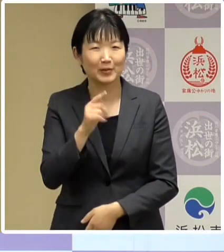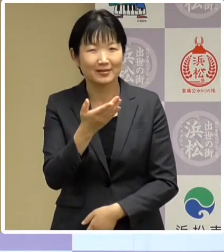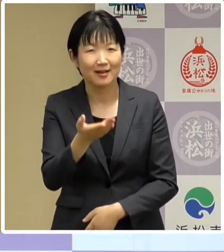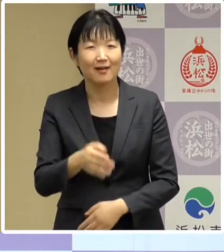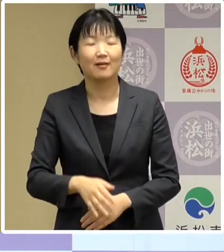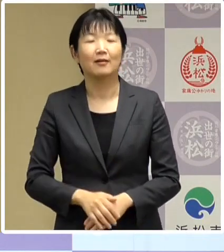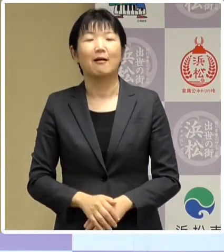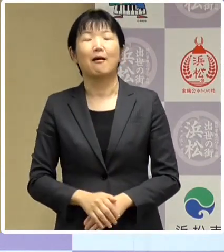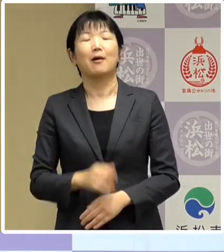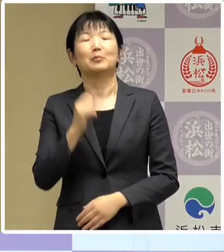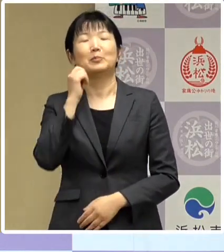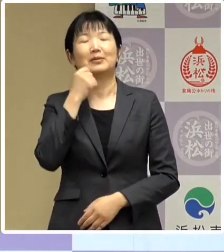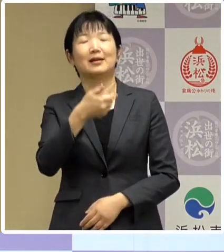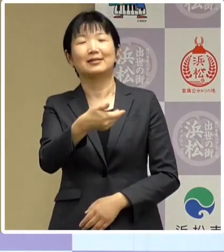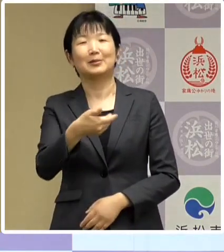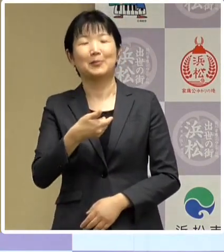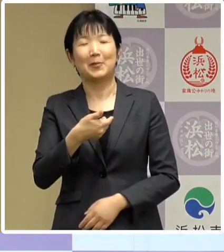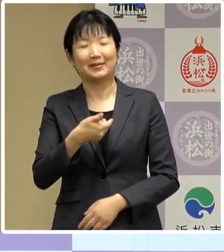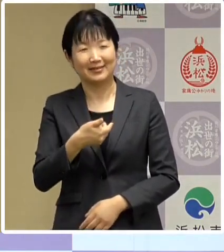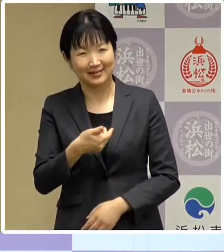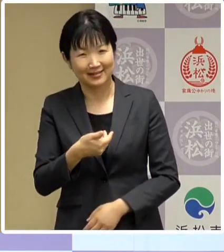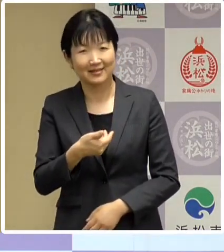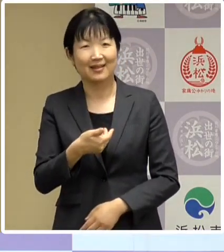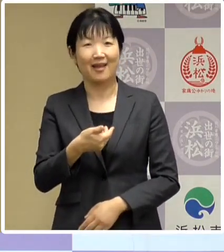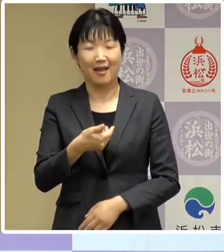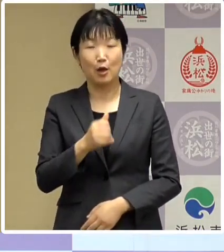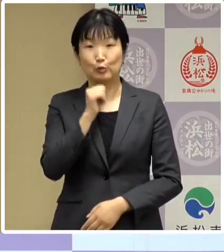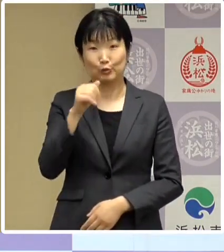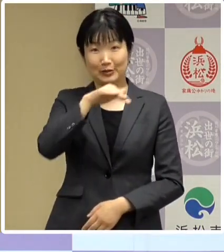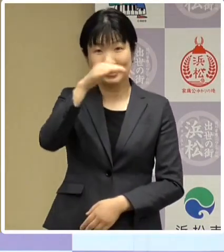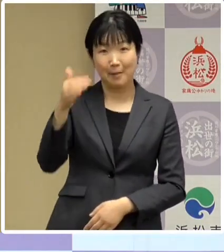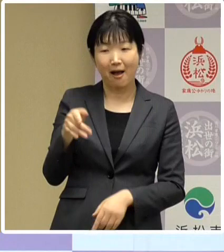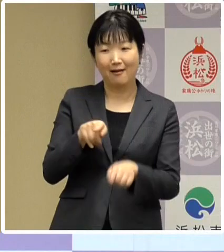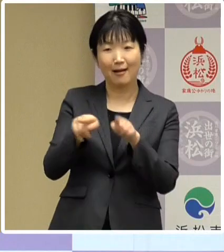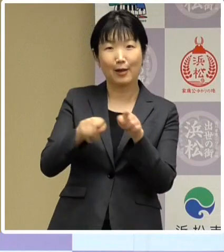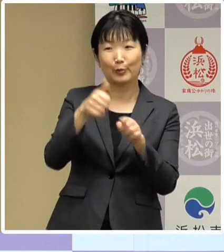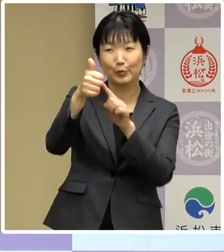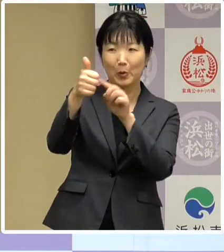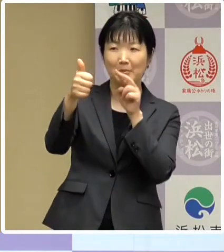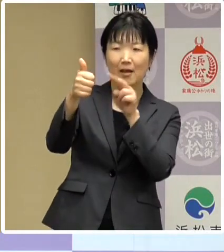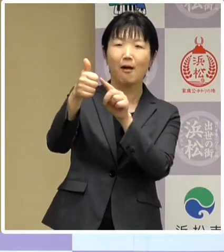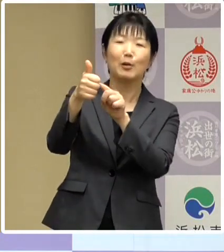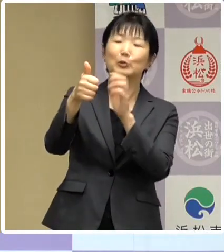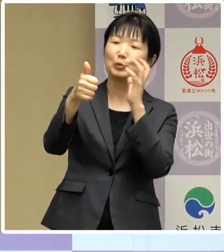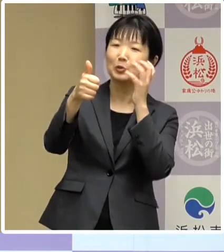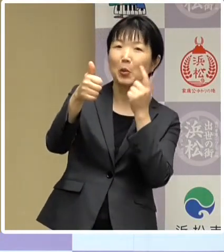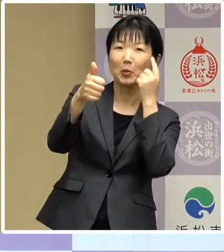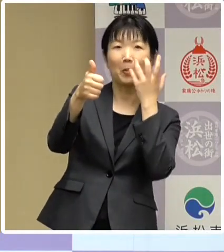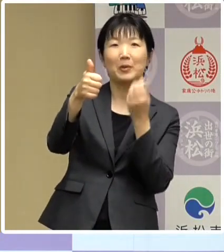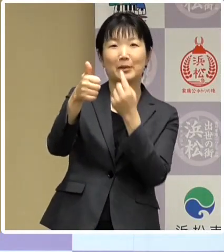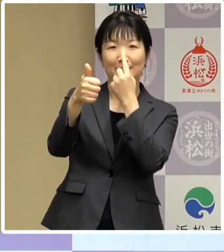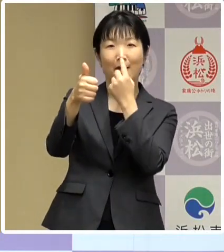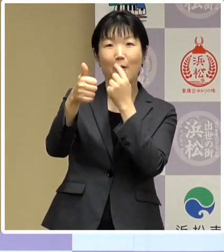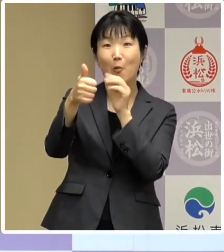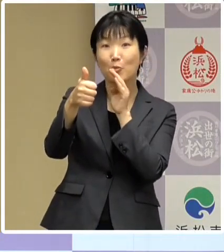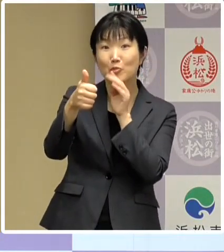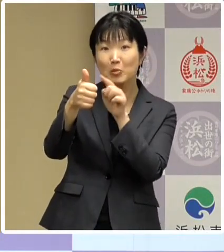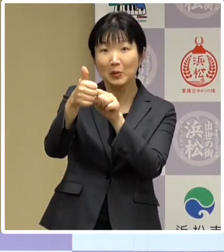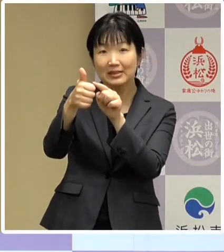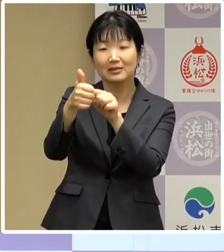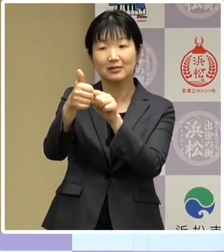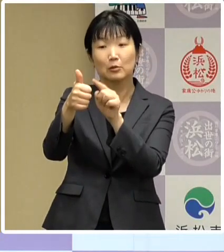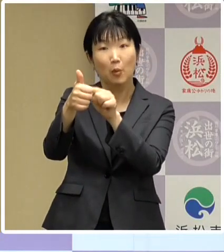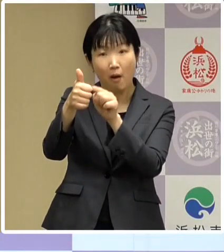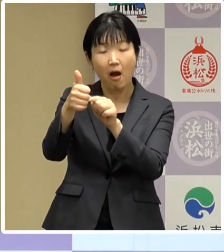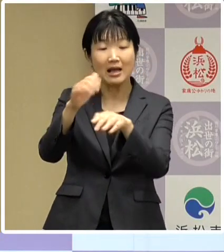して、 栗山監督の、はい、いや僕はやっぱり栗山さん見てて、いやすごいなと思ったのは、本当に選手を信